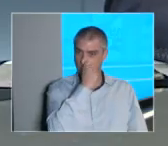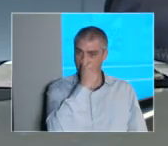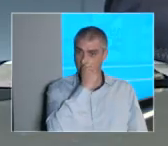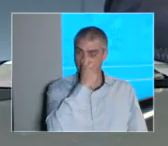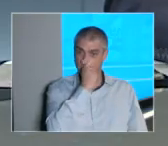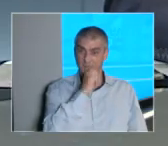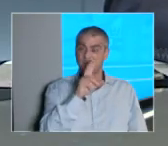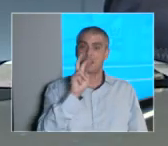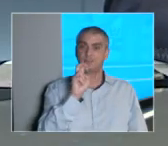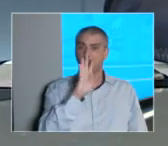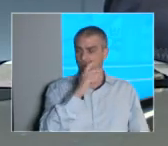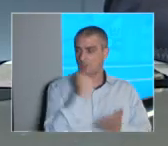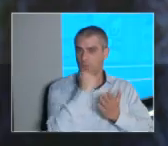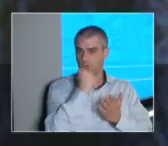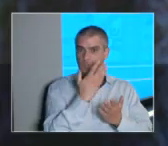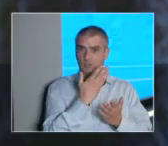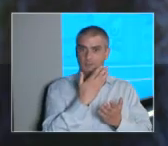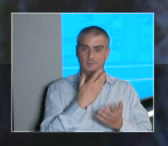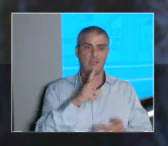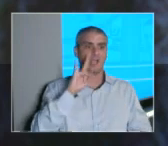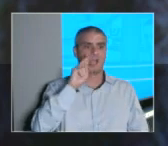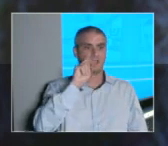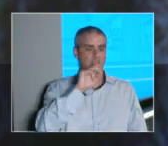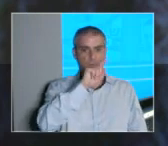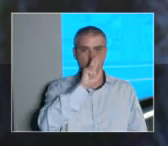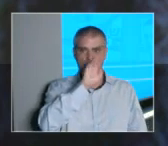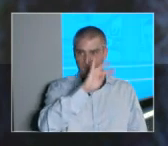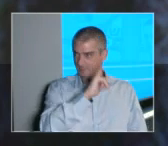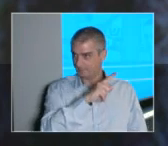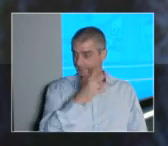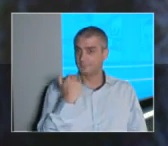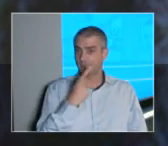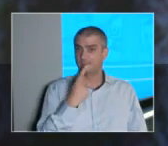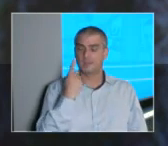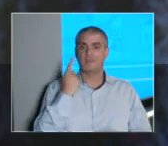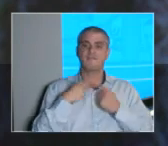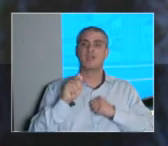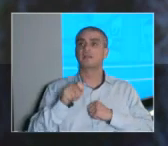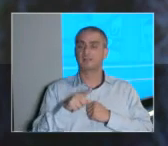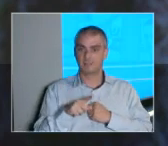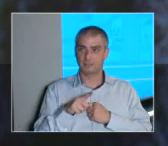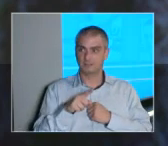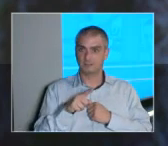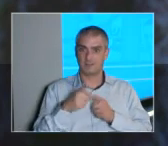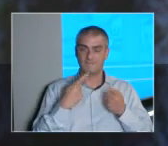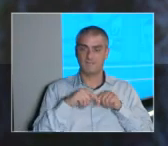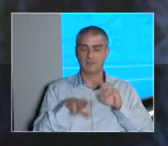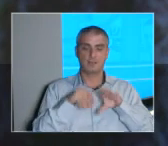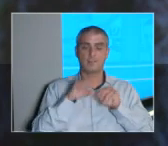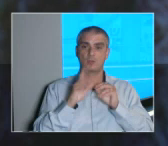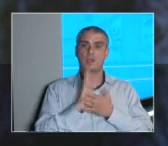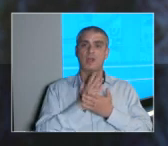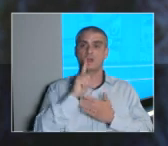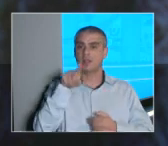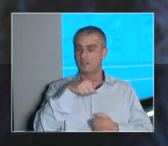תראה, עזמי בשארה אושר בשעתו בבג"ץ. חנין זועבי יצא מזה. פעם אחת היה ועדת הכנסת, ועדת הבחירות,